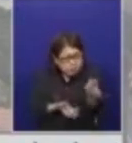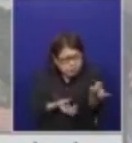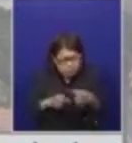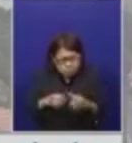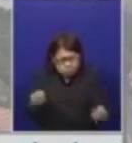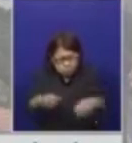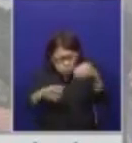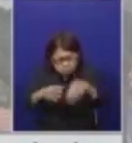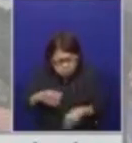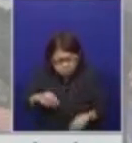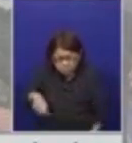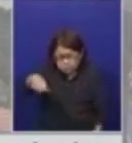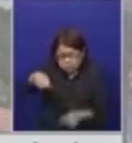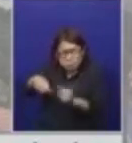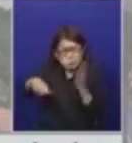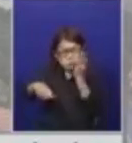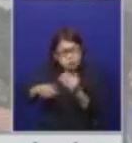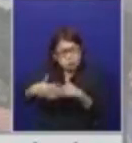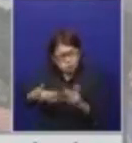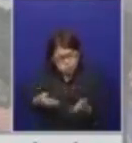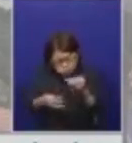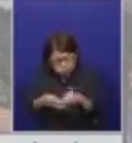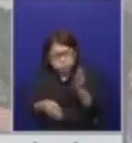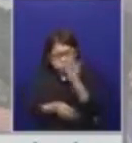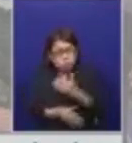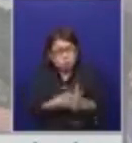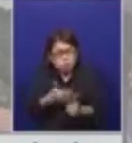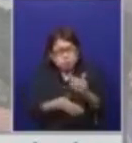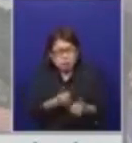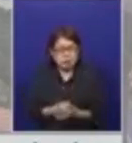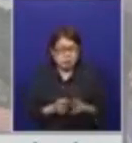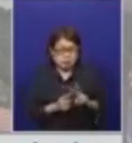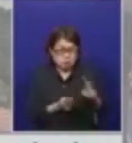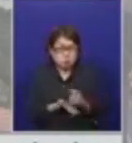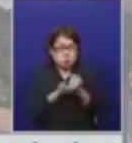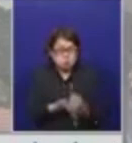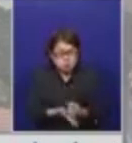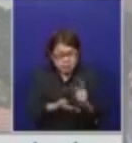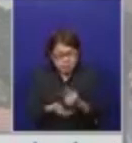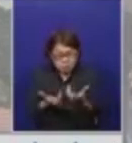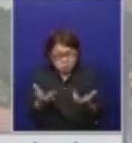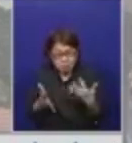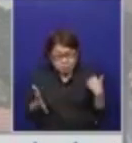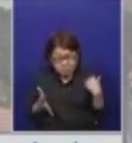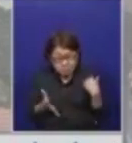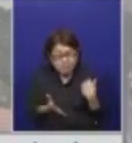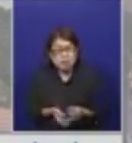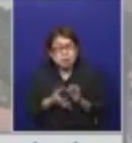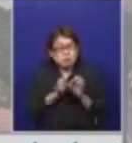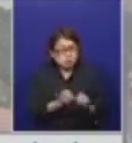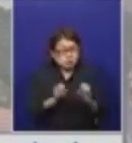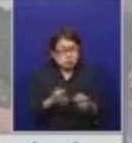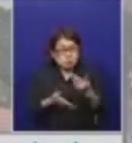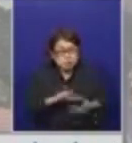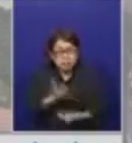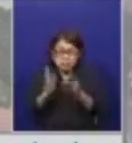เป็นเทน้ำเทท่านะครับด้านที่สองนะครับช่วยเหลือในเรื่องการตลาดทั้งออฟไลน์และออนไลน์ทั้งในและต่างประเ